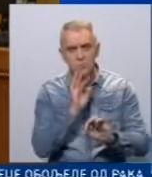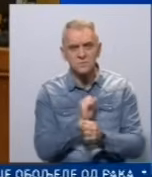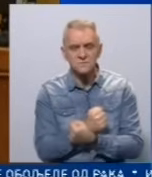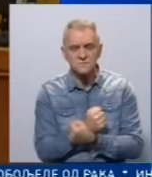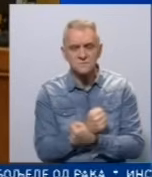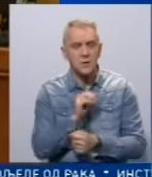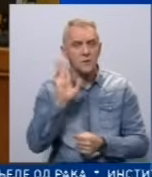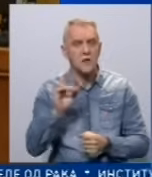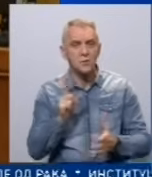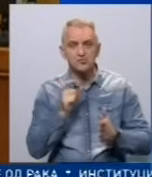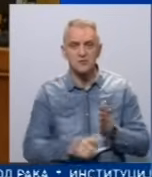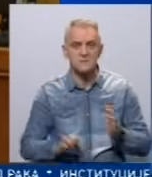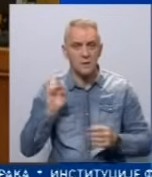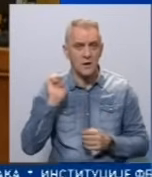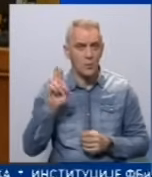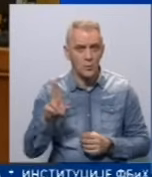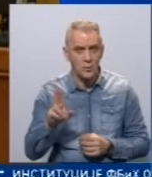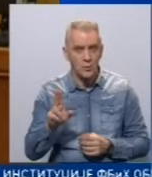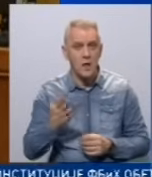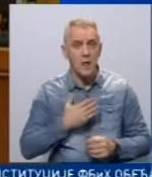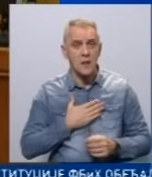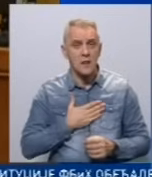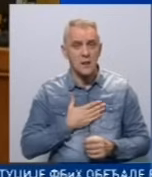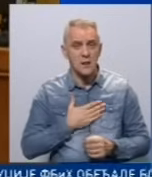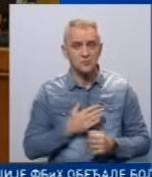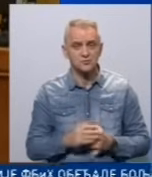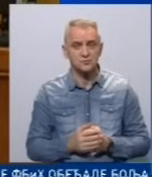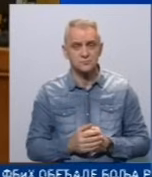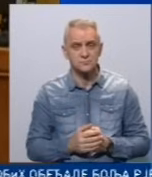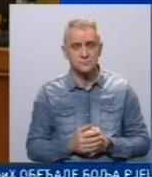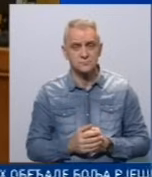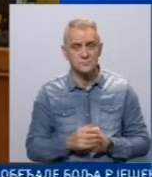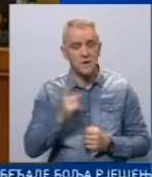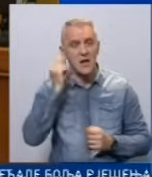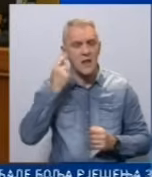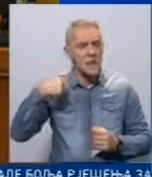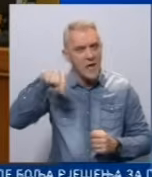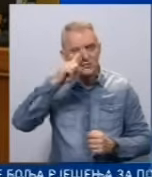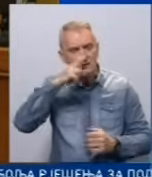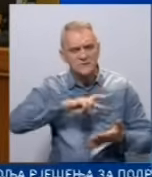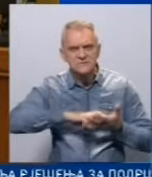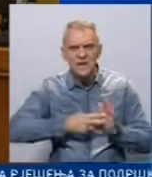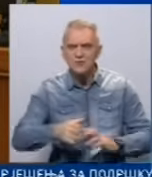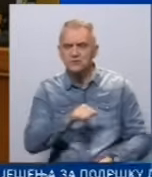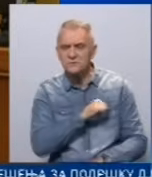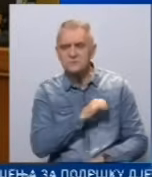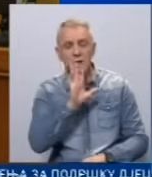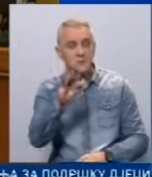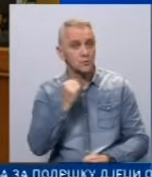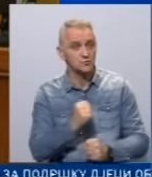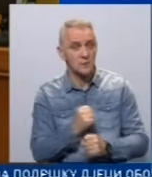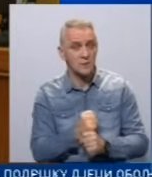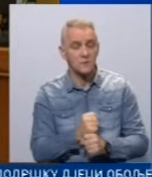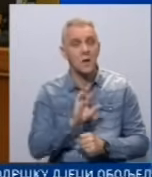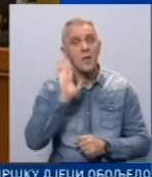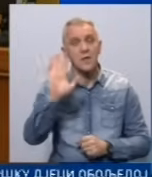njeno članstvo u Europskoj uniji je naš nacionalni i strateški interes, jer će se tako stvoriti uvjeti za njezinu